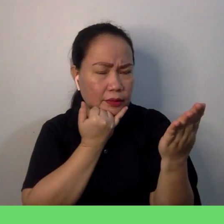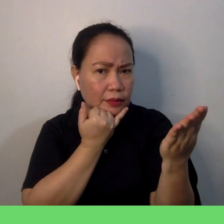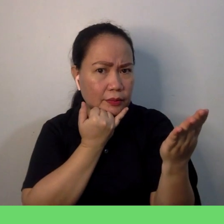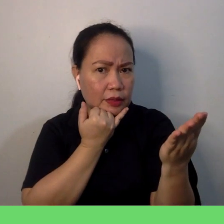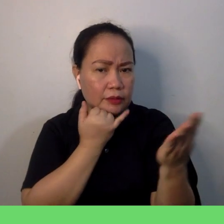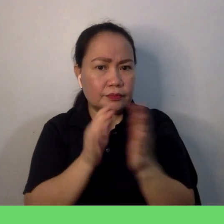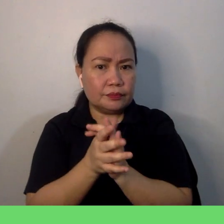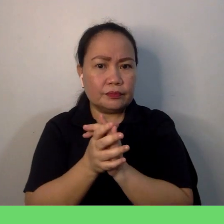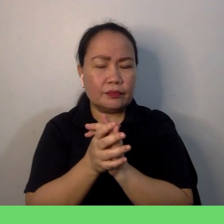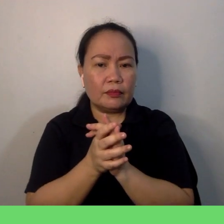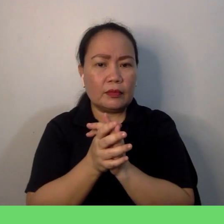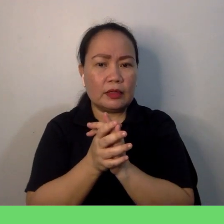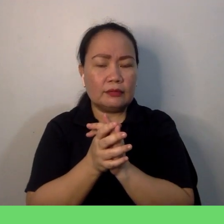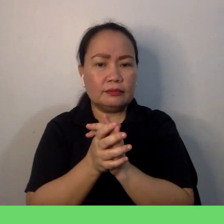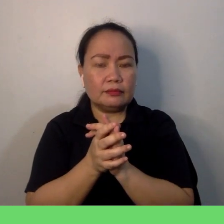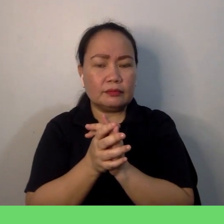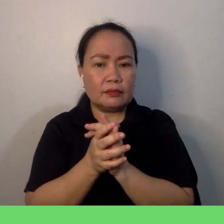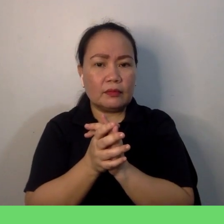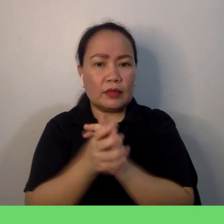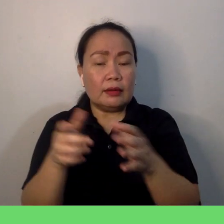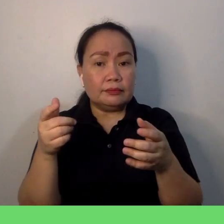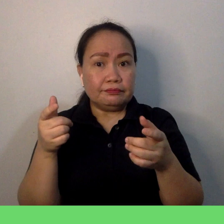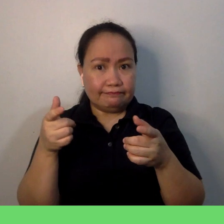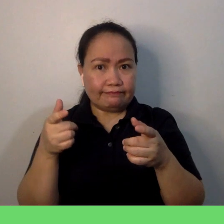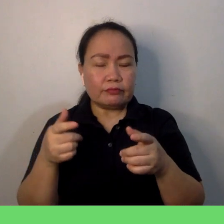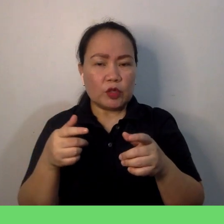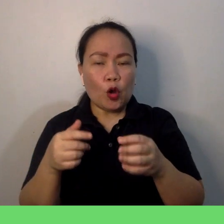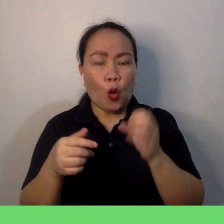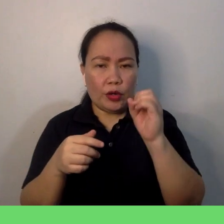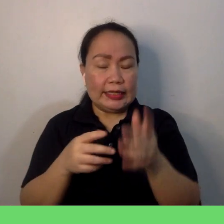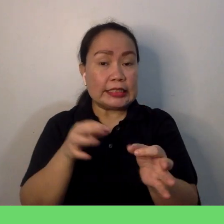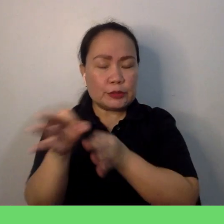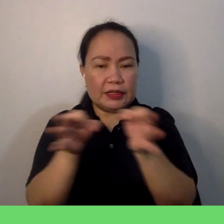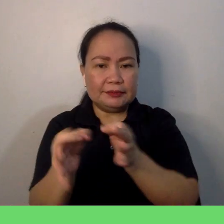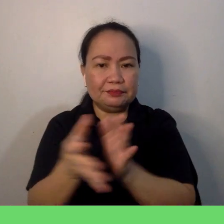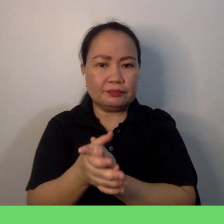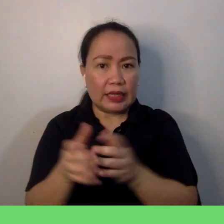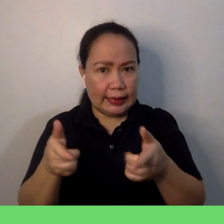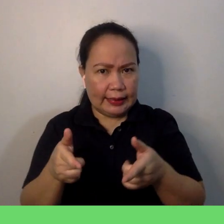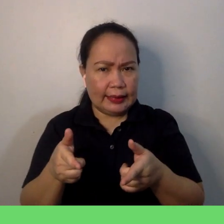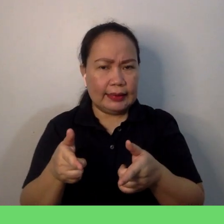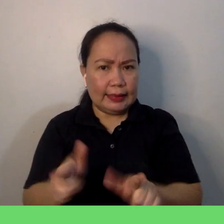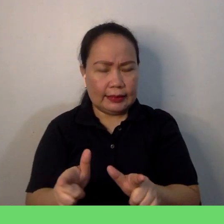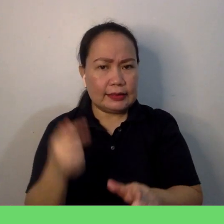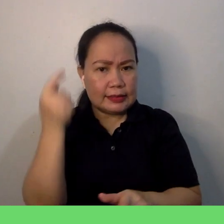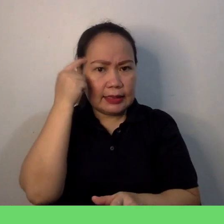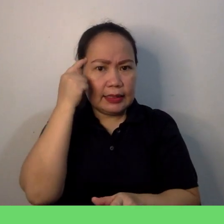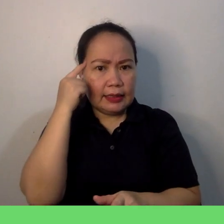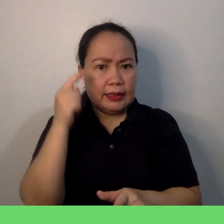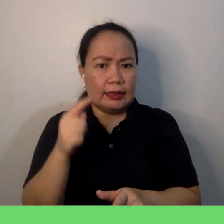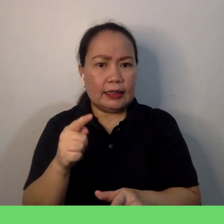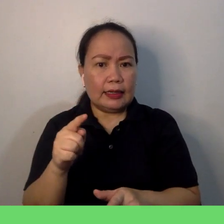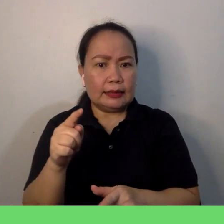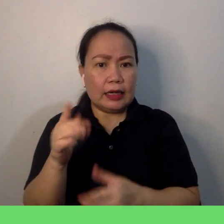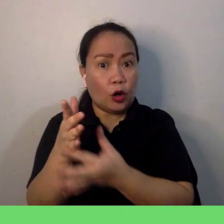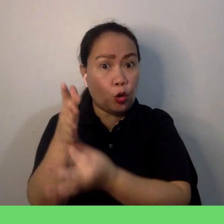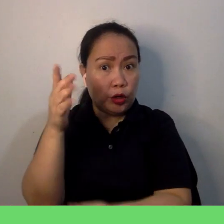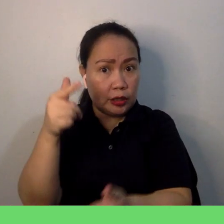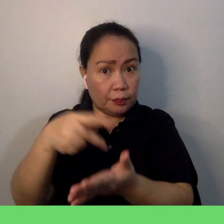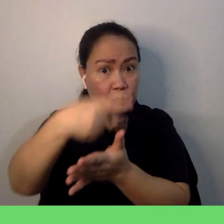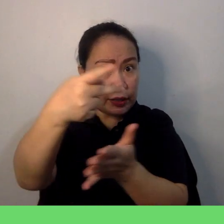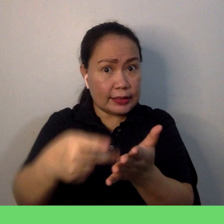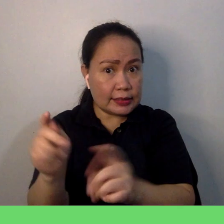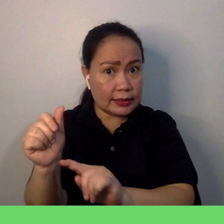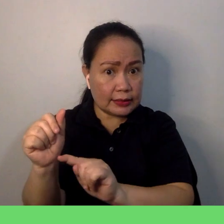dito? So, let us assume that the oil prices started at 50 pesos. So, halimbawa, 50